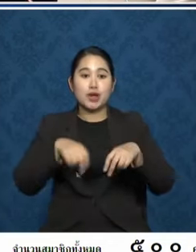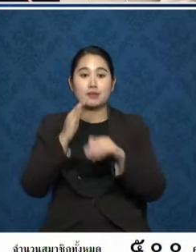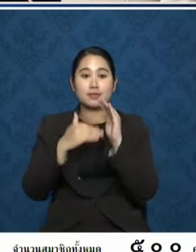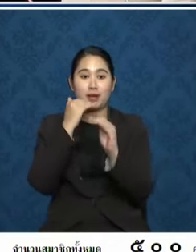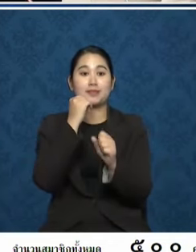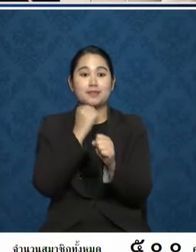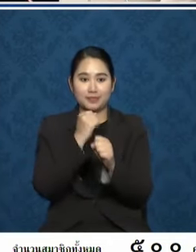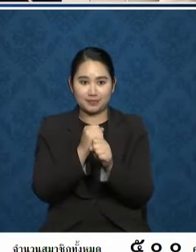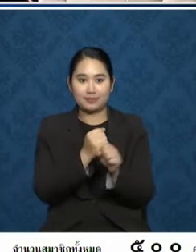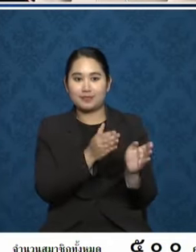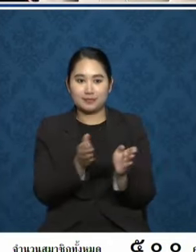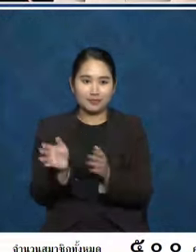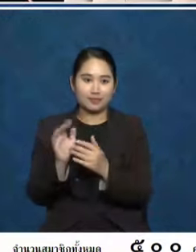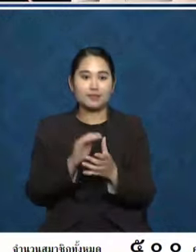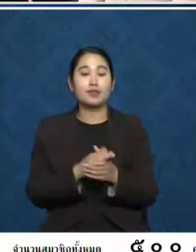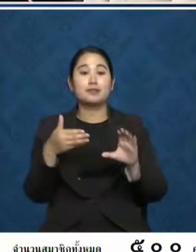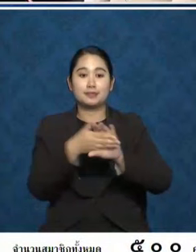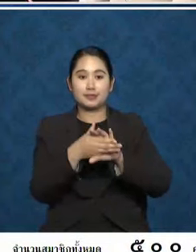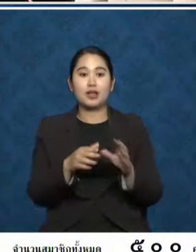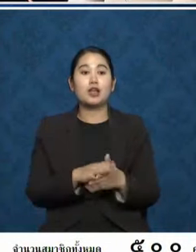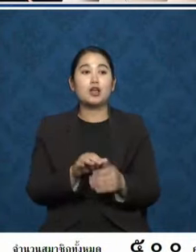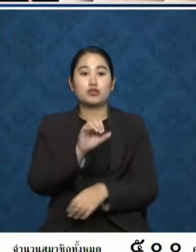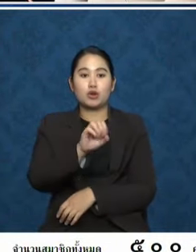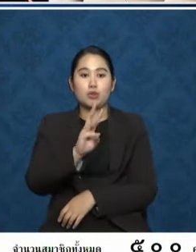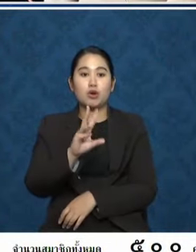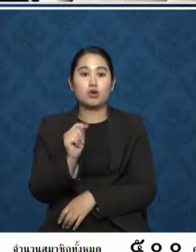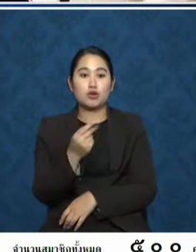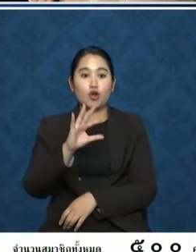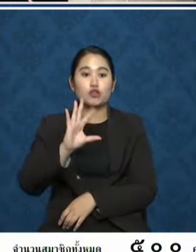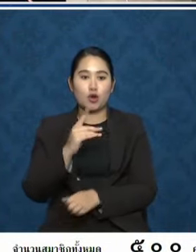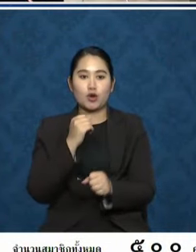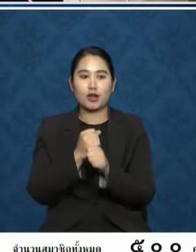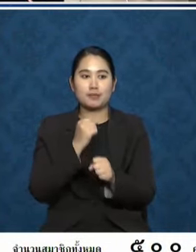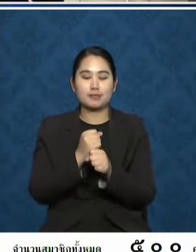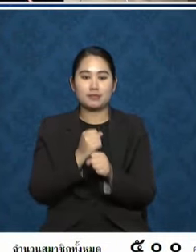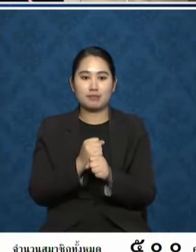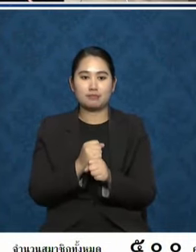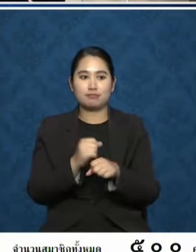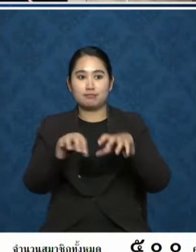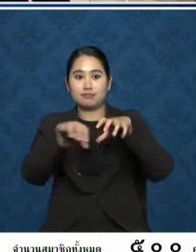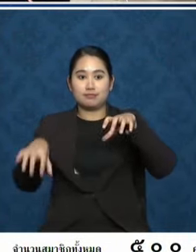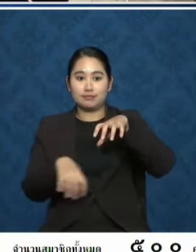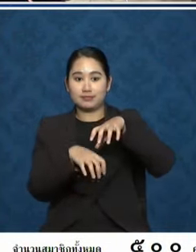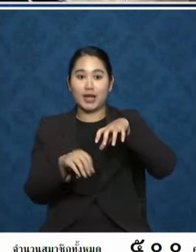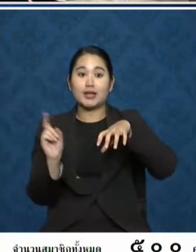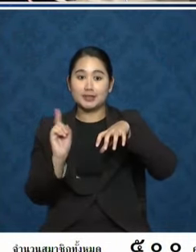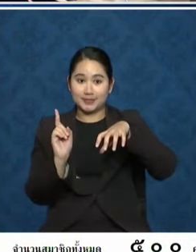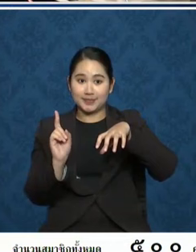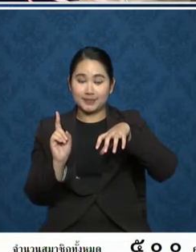าสได์ดไปท่ประทาน ซึ่งส.ว.ท.ช.าก็อยู่ภายใต้การดูแลของ